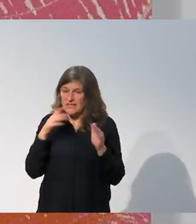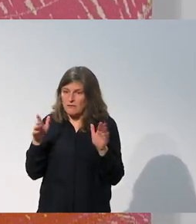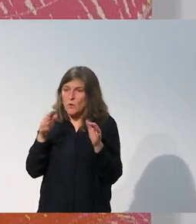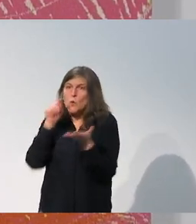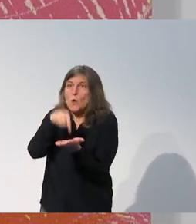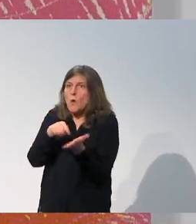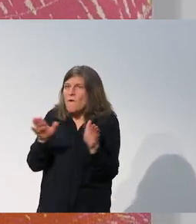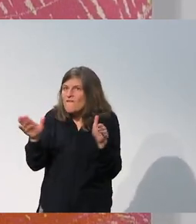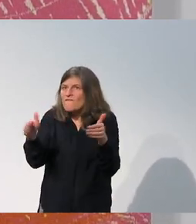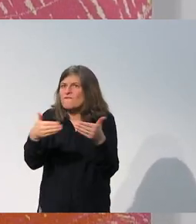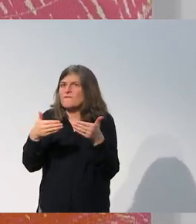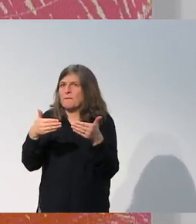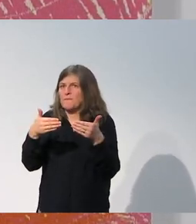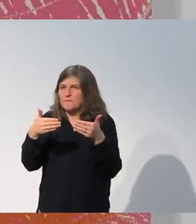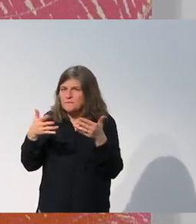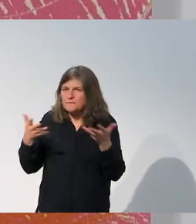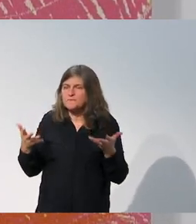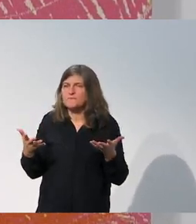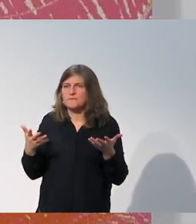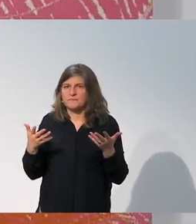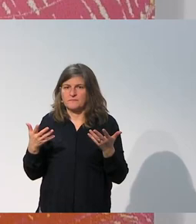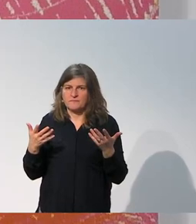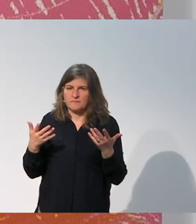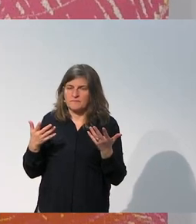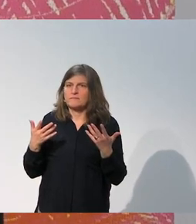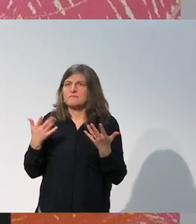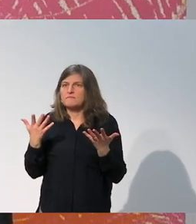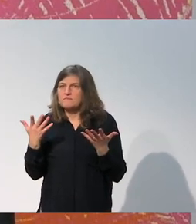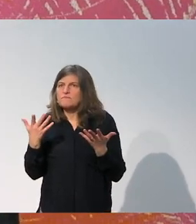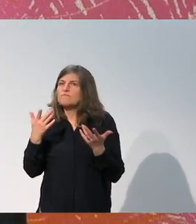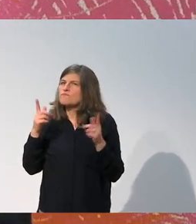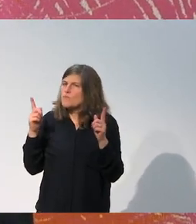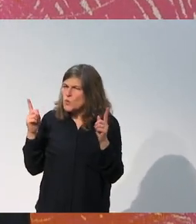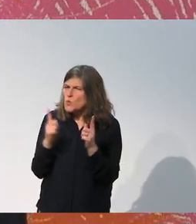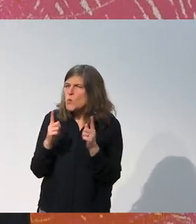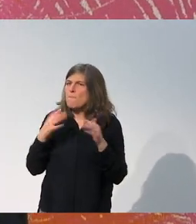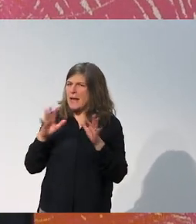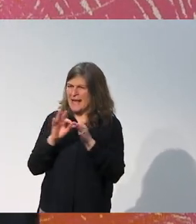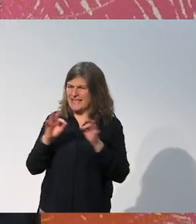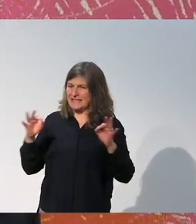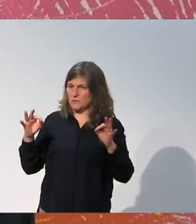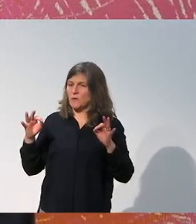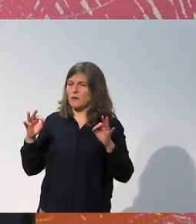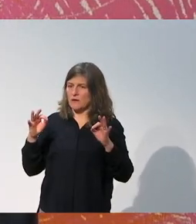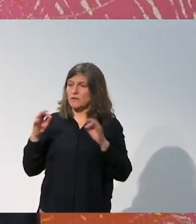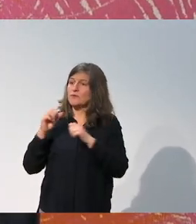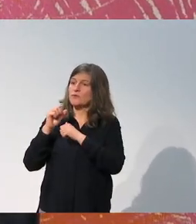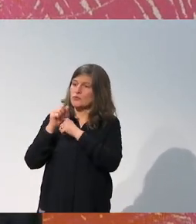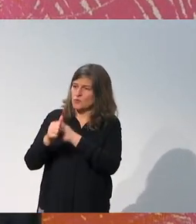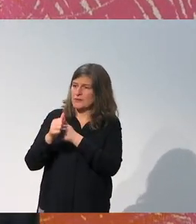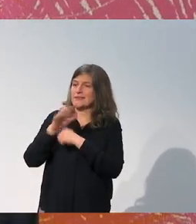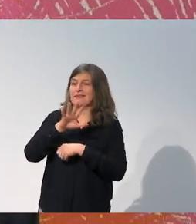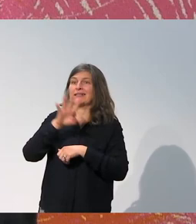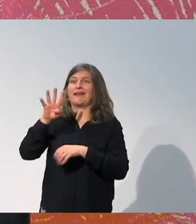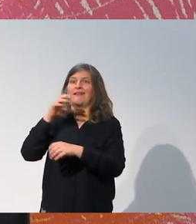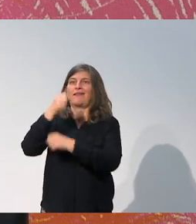On a l'habitude chez vous de cette ferme et de cette santoire. Un texte court, mais une histoire qui s'étire sur 54 ans.